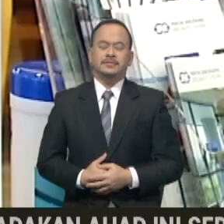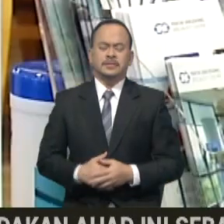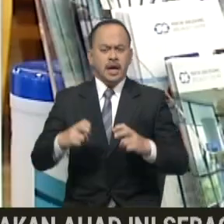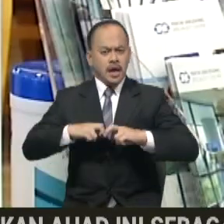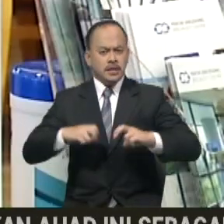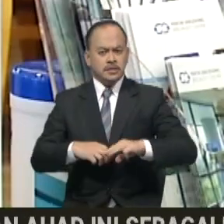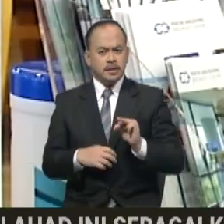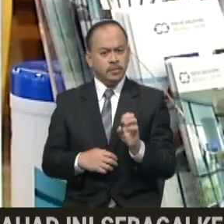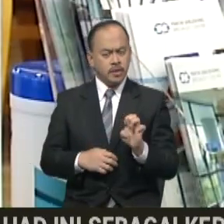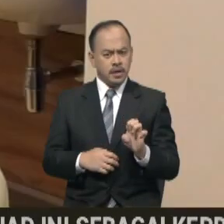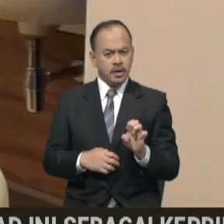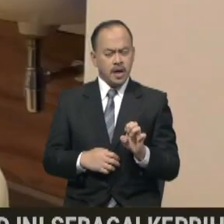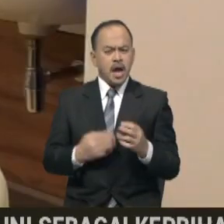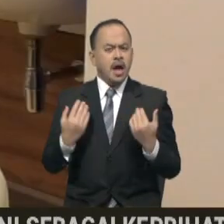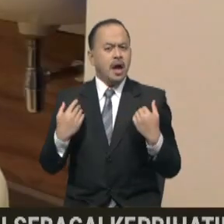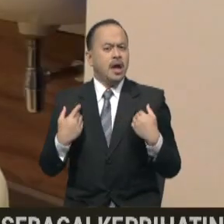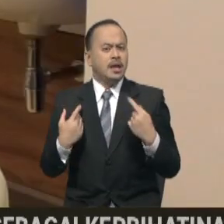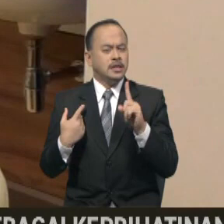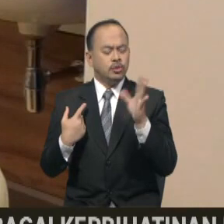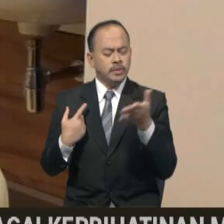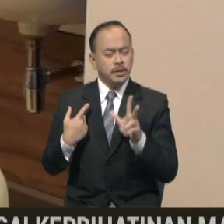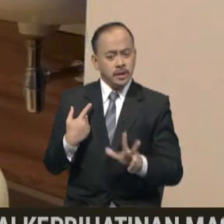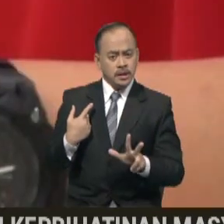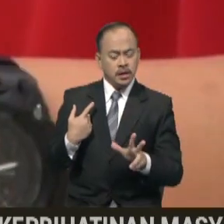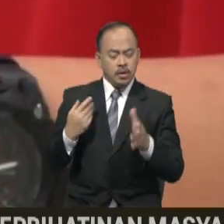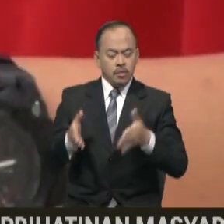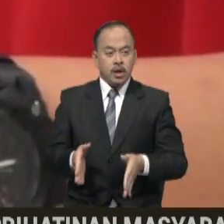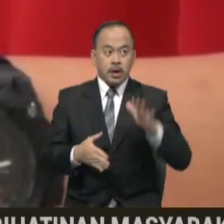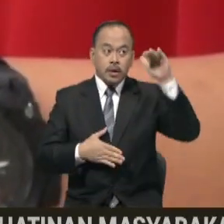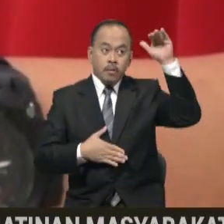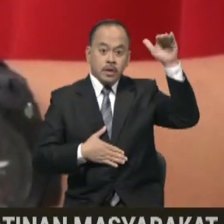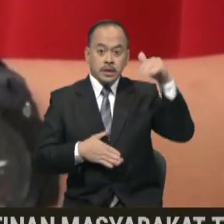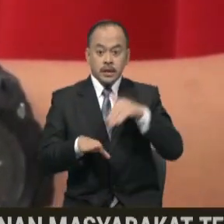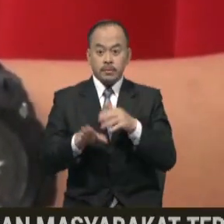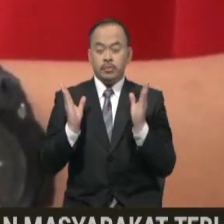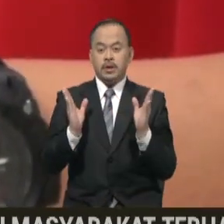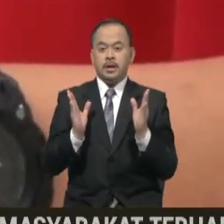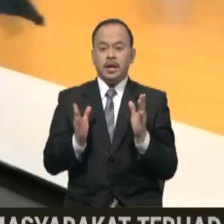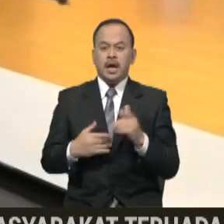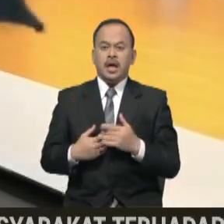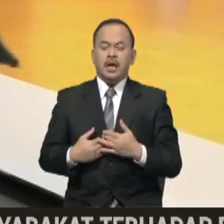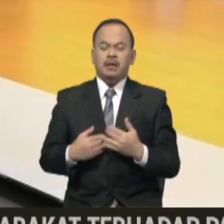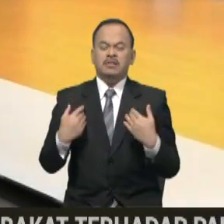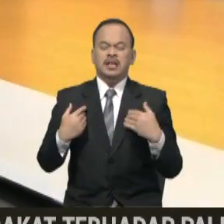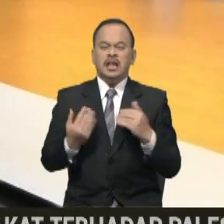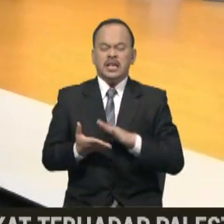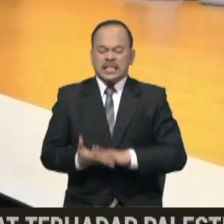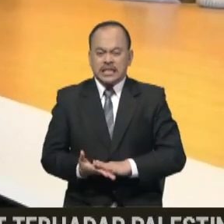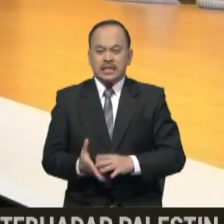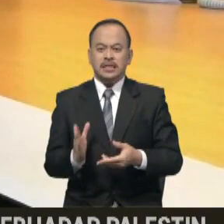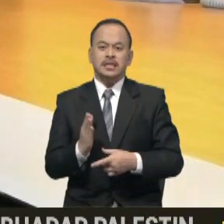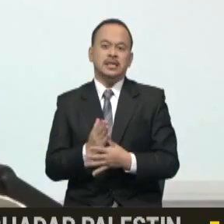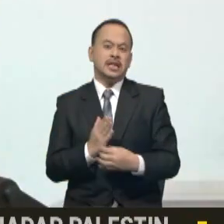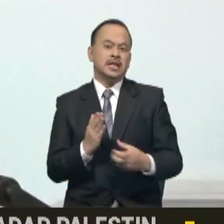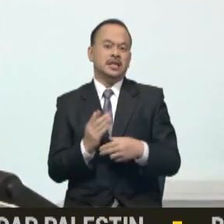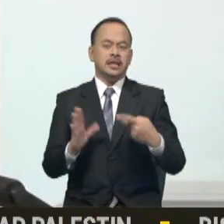Kajian Kementerian Kesihatan mendapati 1/3 daripada orang dewasa di negara ini menghidap tekanan darah tinggi dan hampir